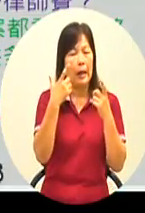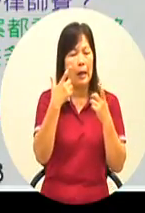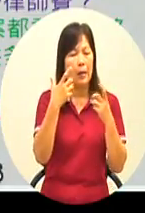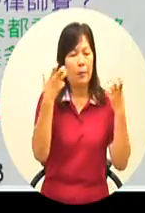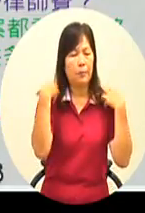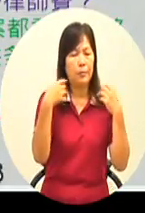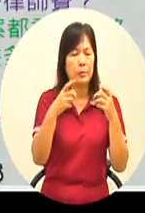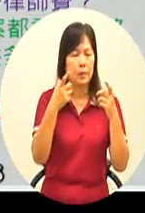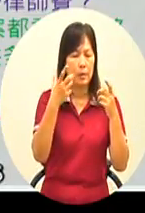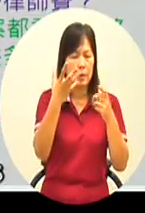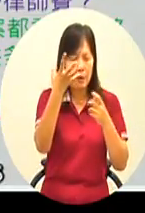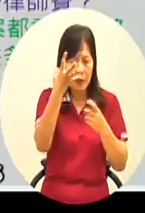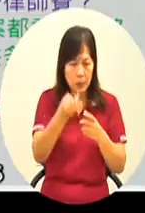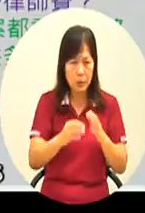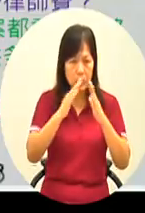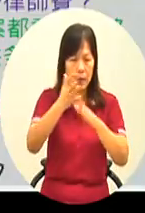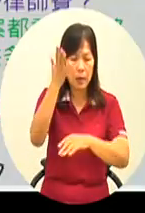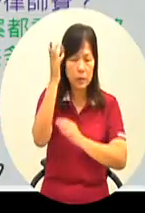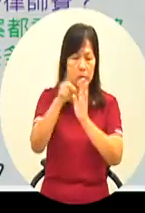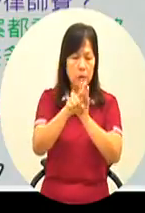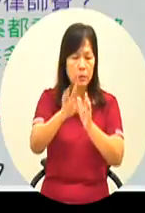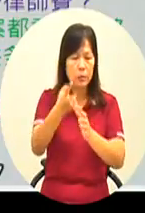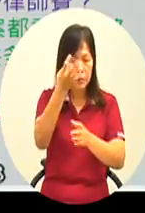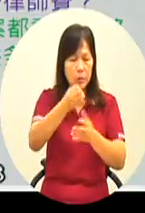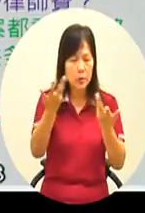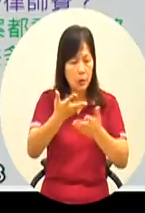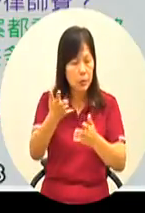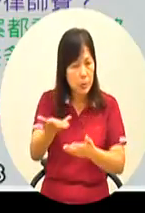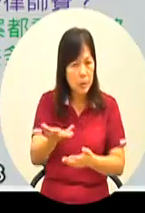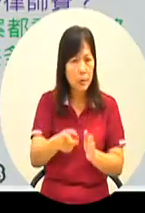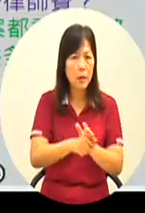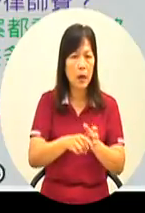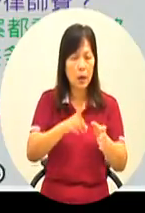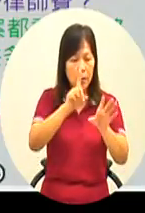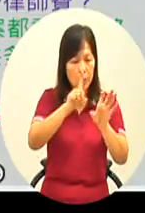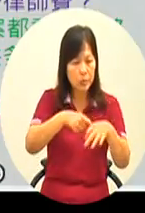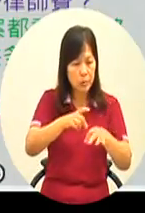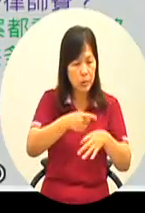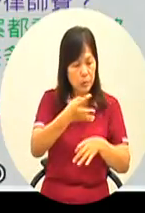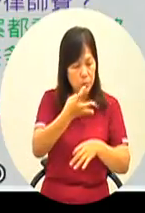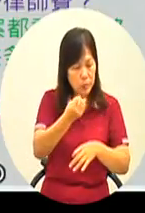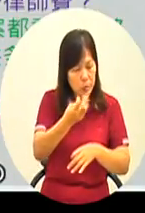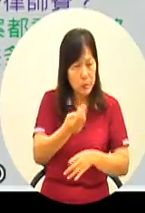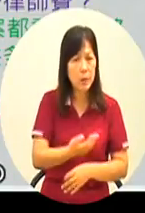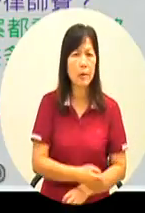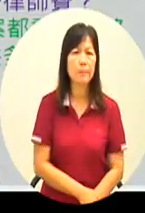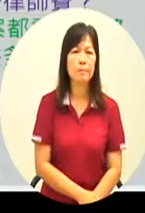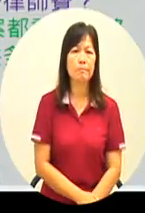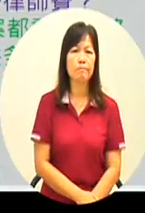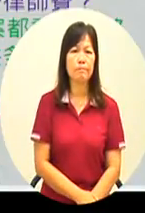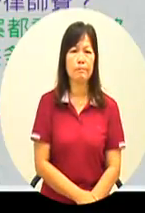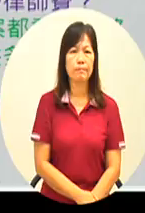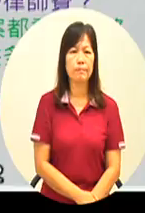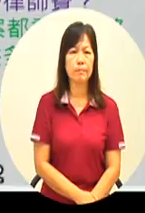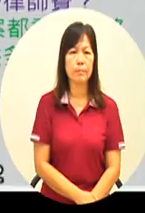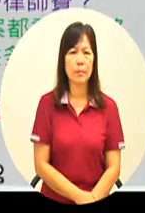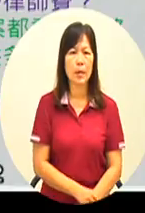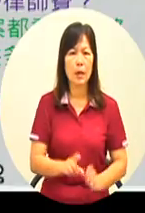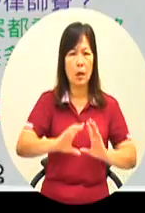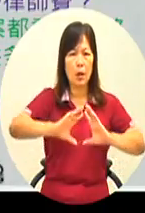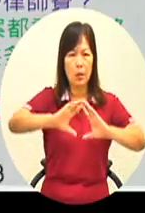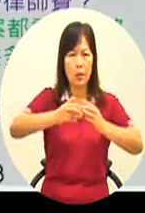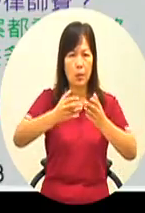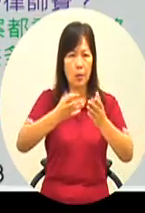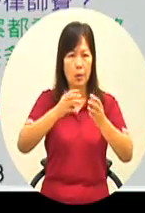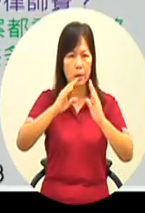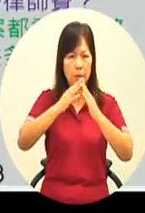高雄市各局处的诉讼案？总共收了多少的律师费？国赔的15个案件